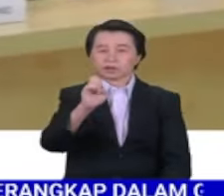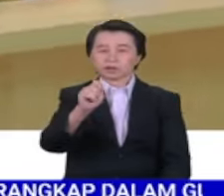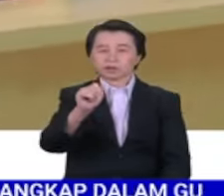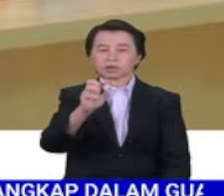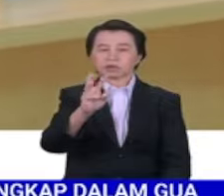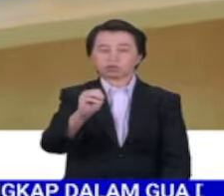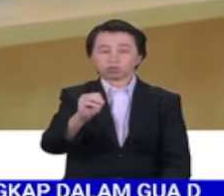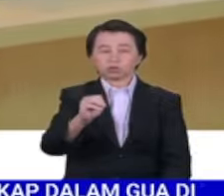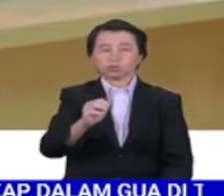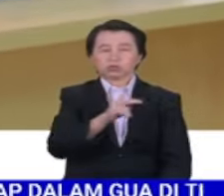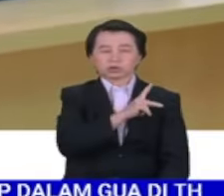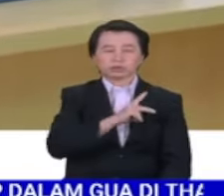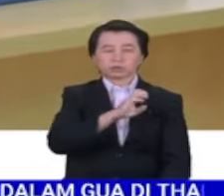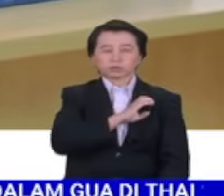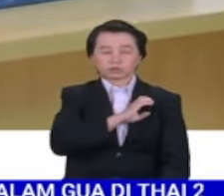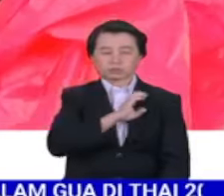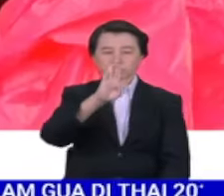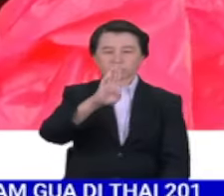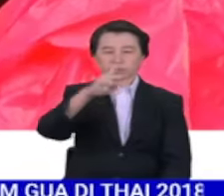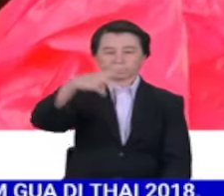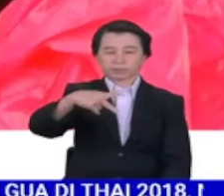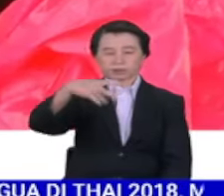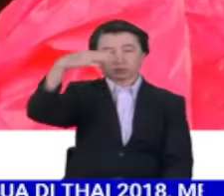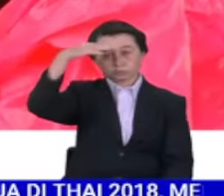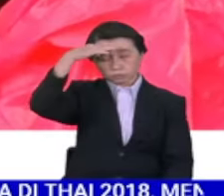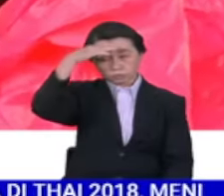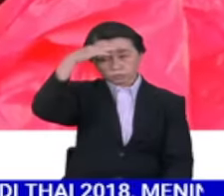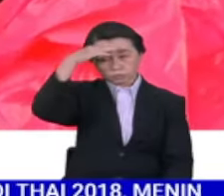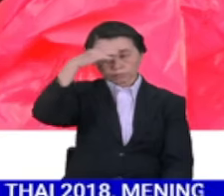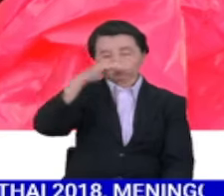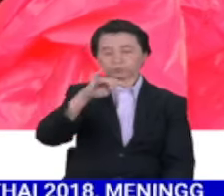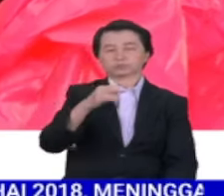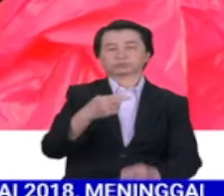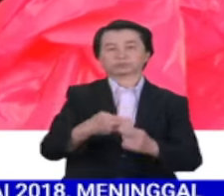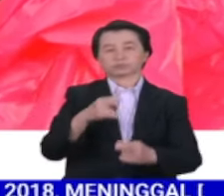tersebut kata polisi daerah Batu Pahat eksistensi